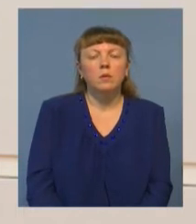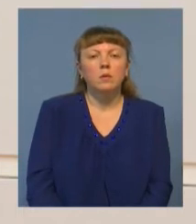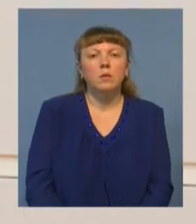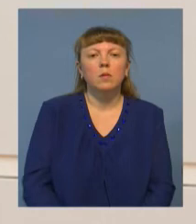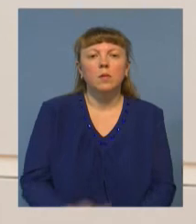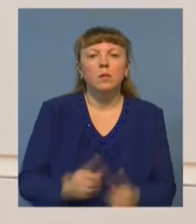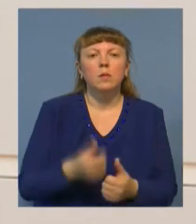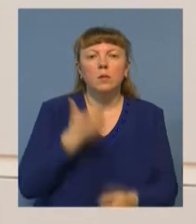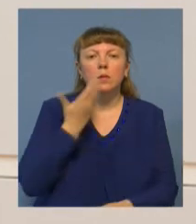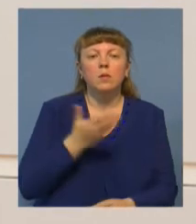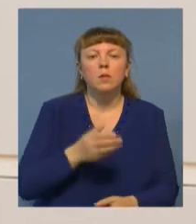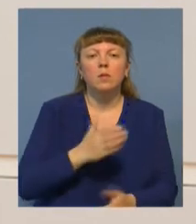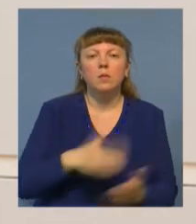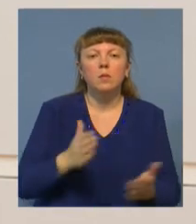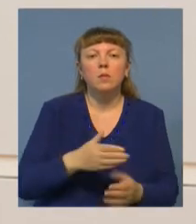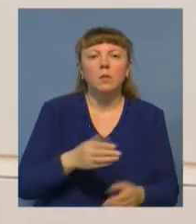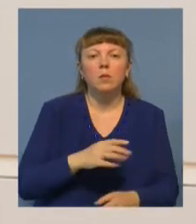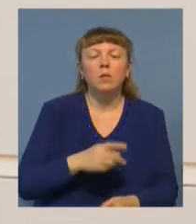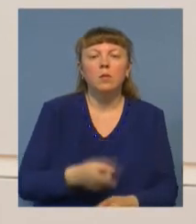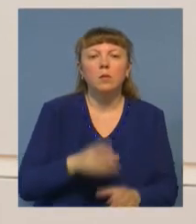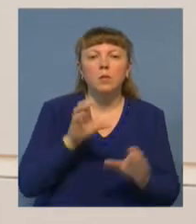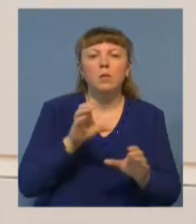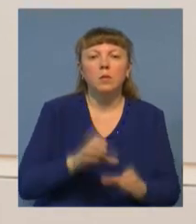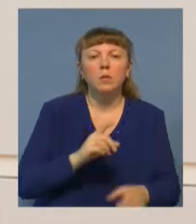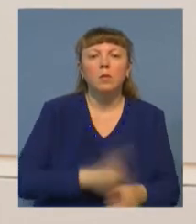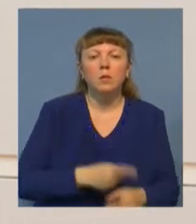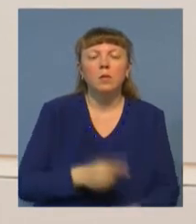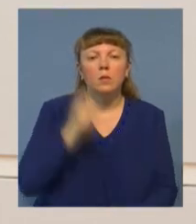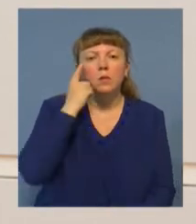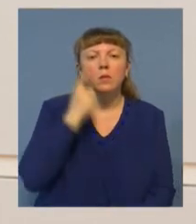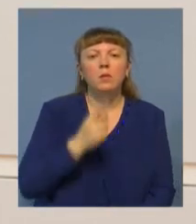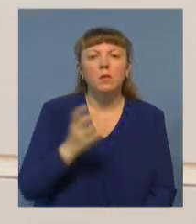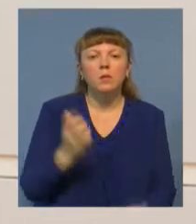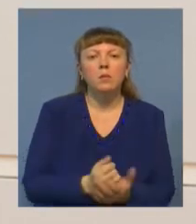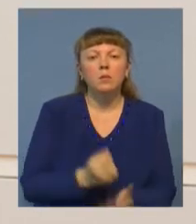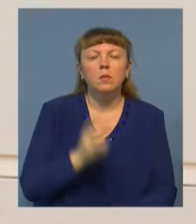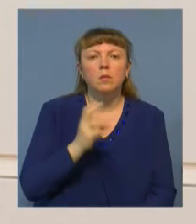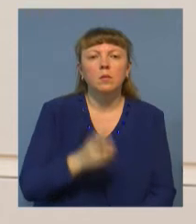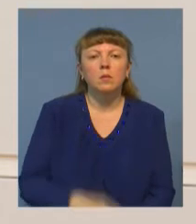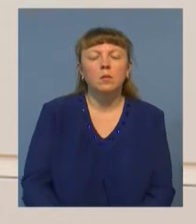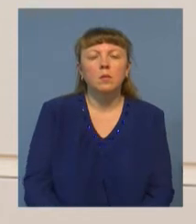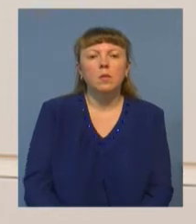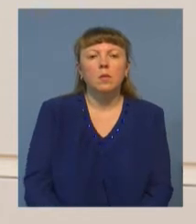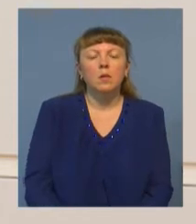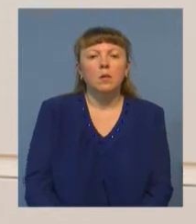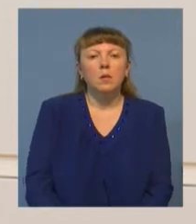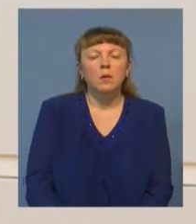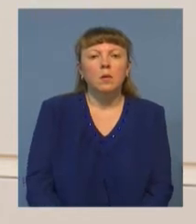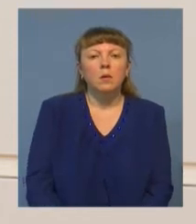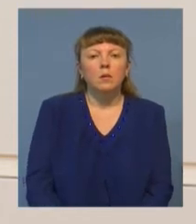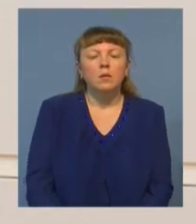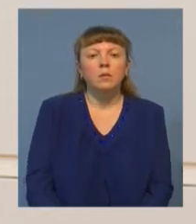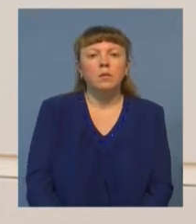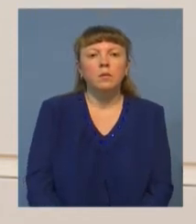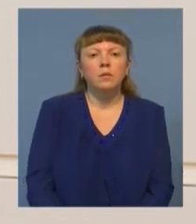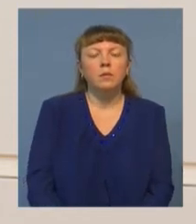Брак прекращается со вступлением решения в законную силу. То угу. есть решение суда выносится о расторжении брака, судебный акт должен вступить в законную